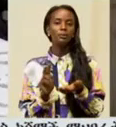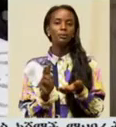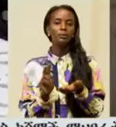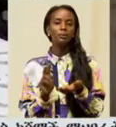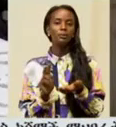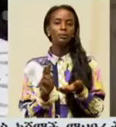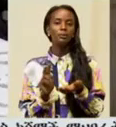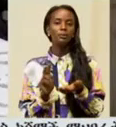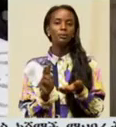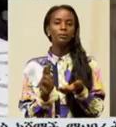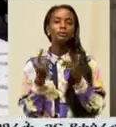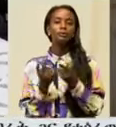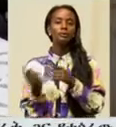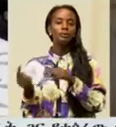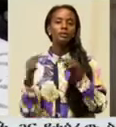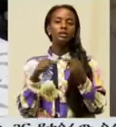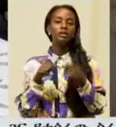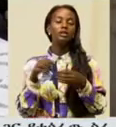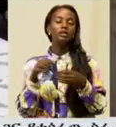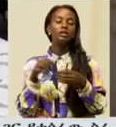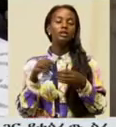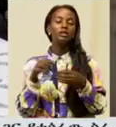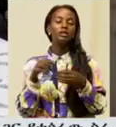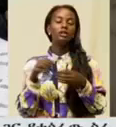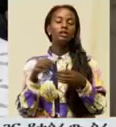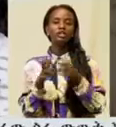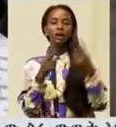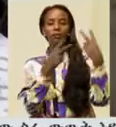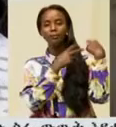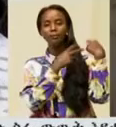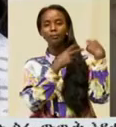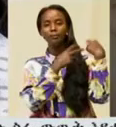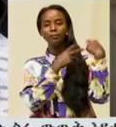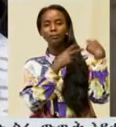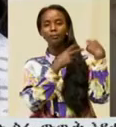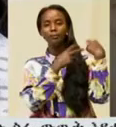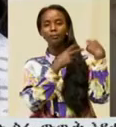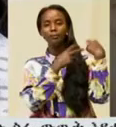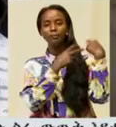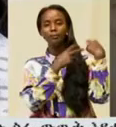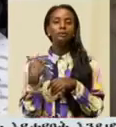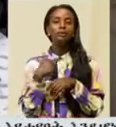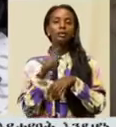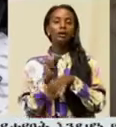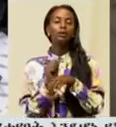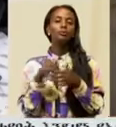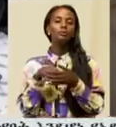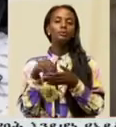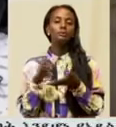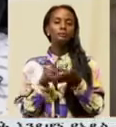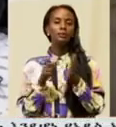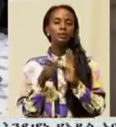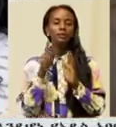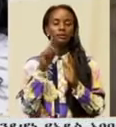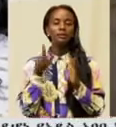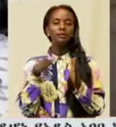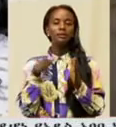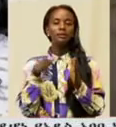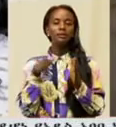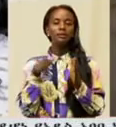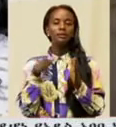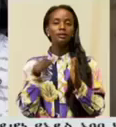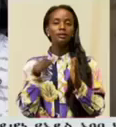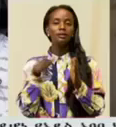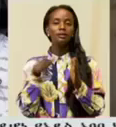እንደኛ ዞን ያወረደው የገቢዎች ቅርንጫፍ ባለስልጣን ብቻ ነው፣ ከኛ ተቋም ውጪ ማለት ነው። ስለዚህ ያ